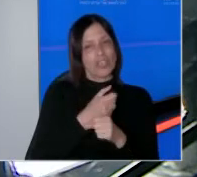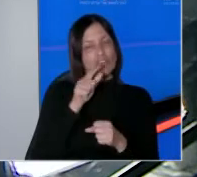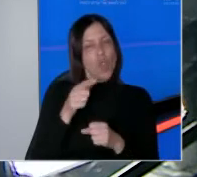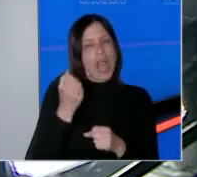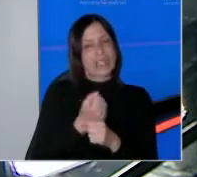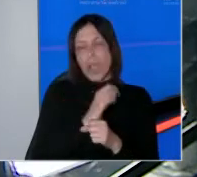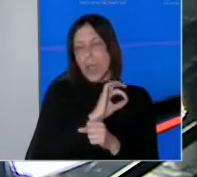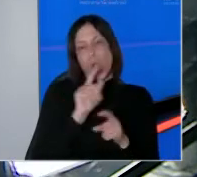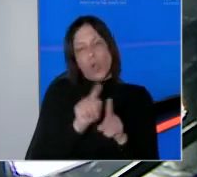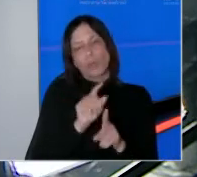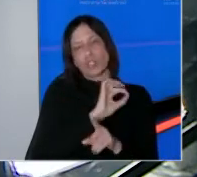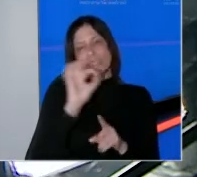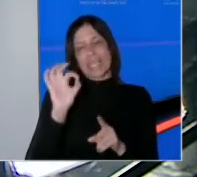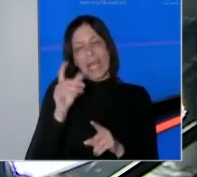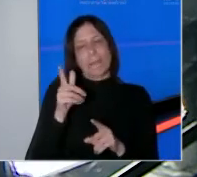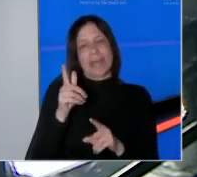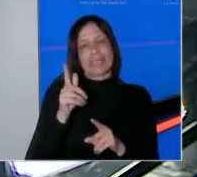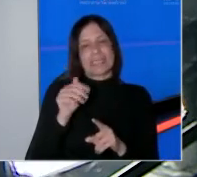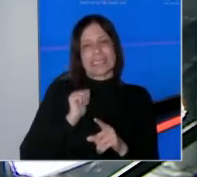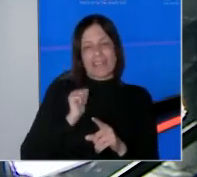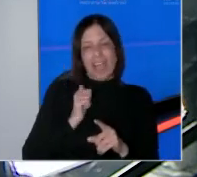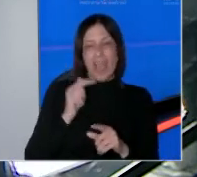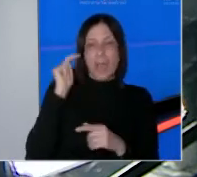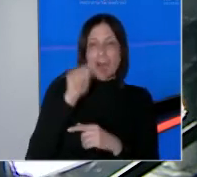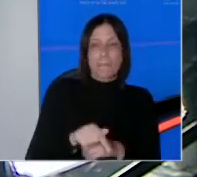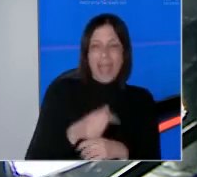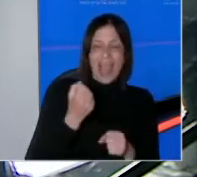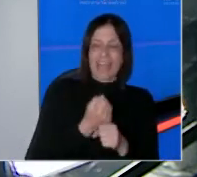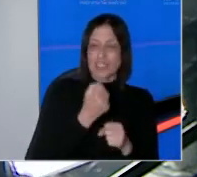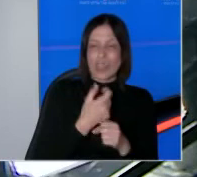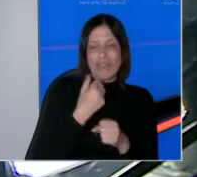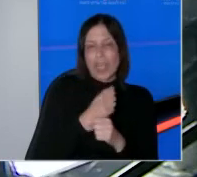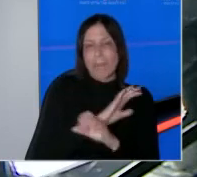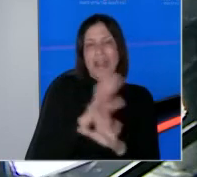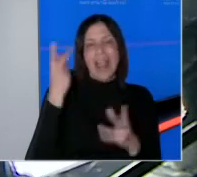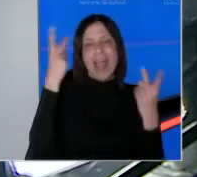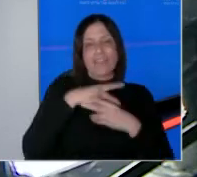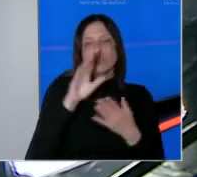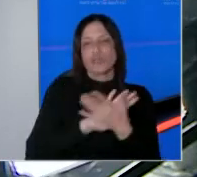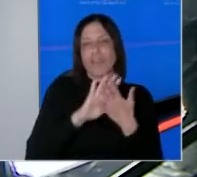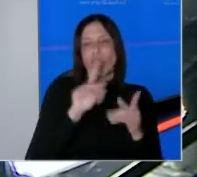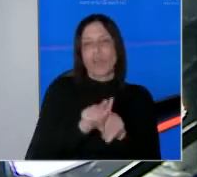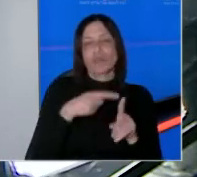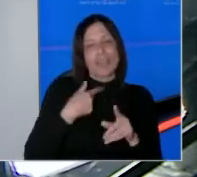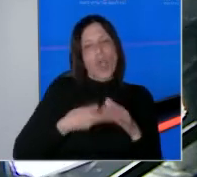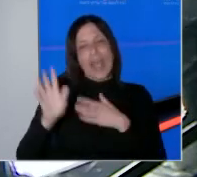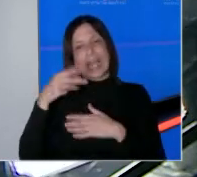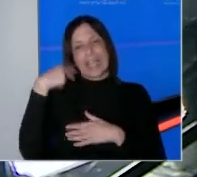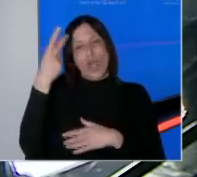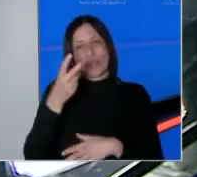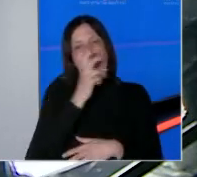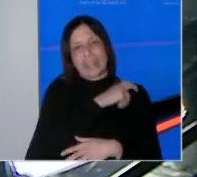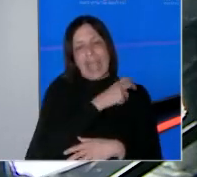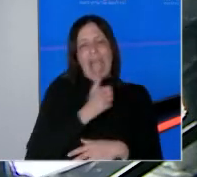כנראה כמו שצריך, כנראה, בצבא, בא לעשות את העבודה שלו, לא מבין במנה כלום, לא מבין כלום, זה כמו שאני אלך להיות רמטכ"ל. אמרנו רק